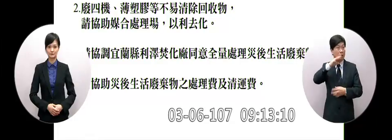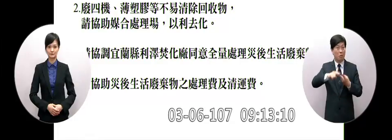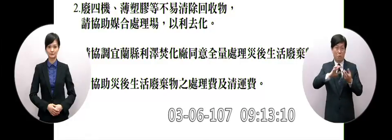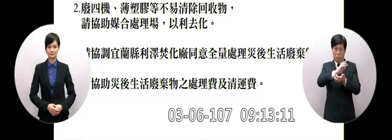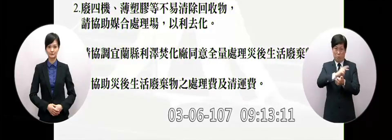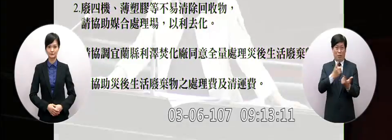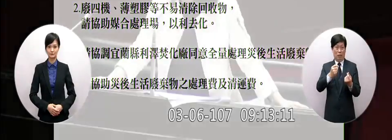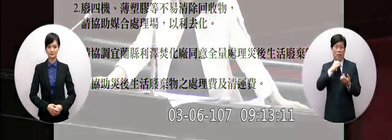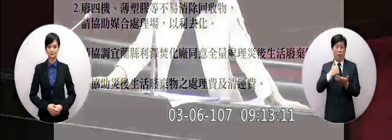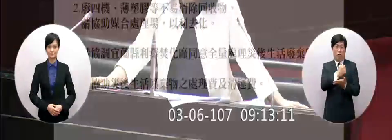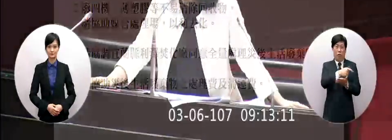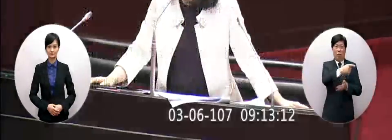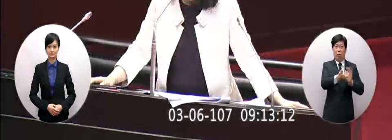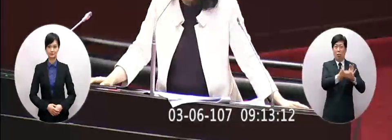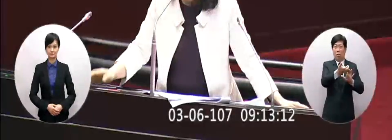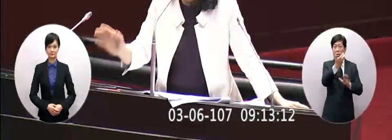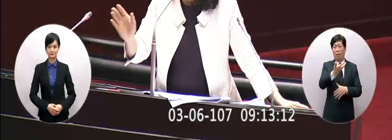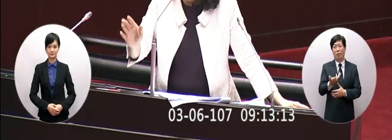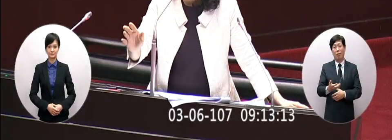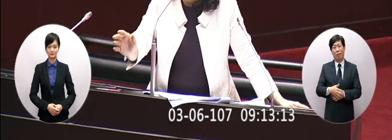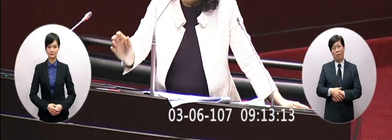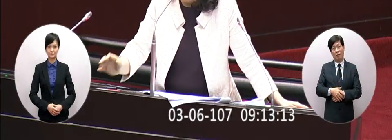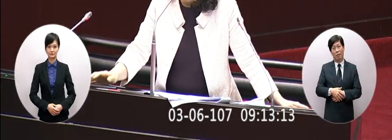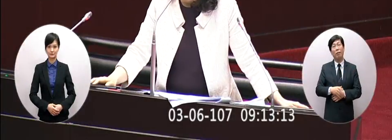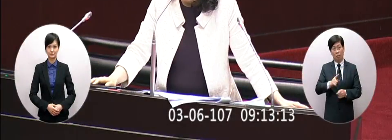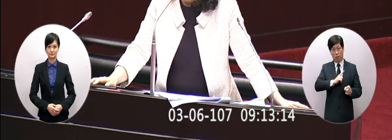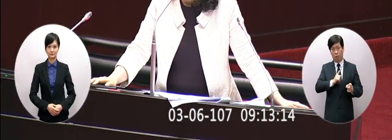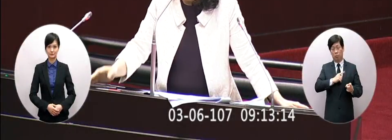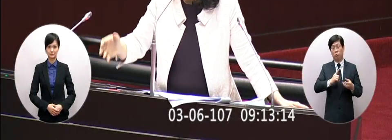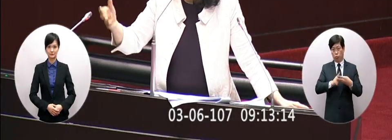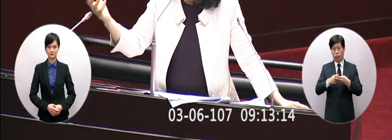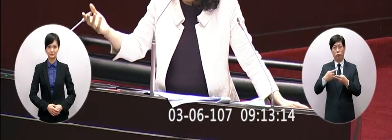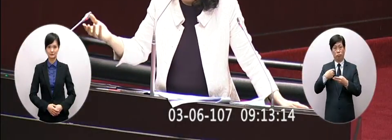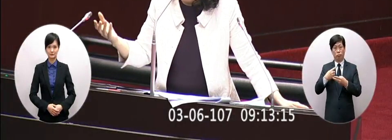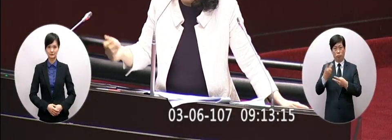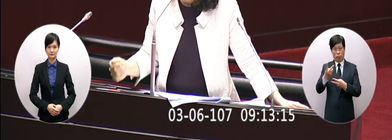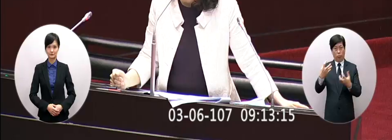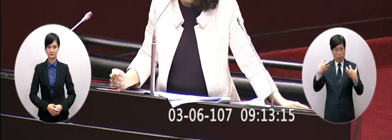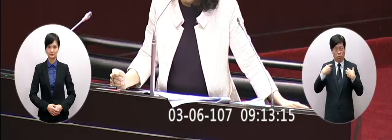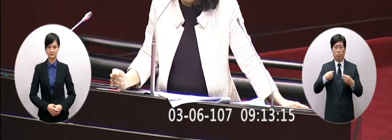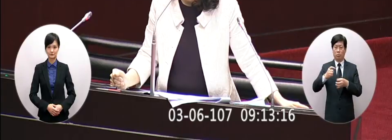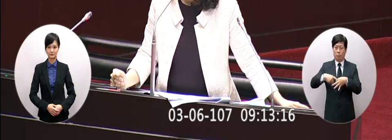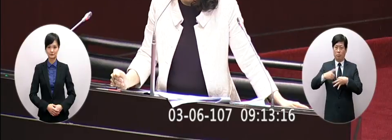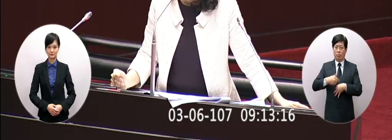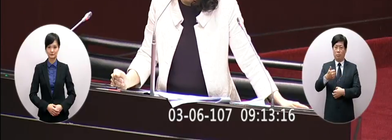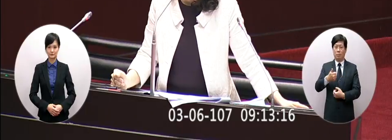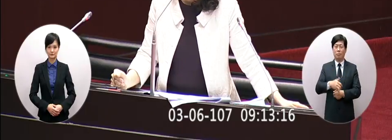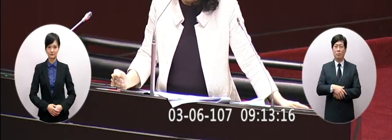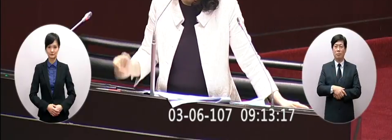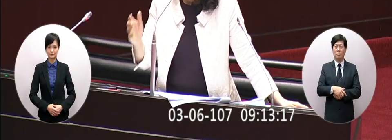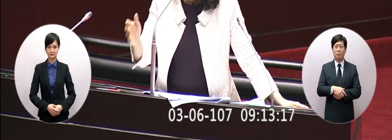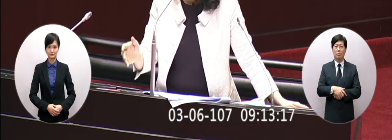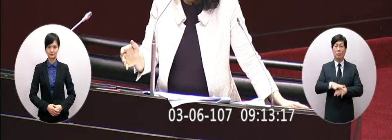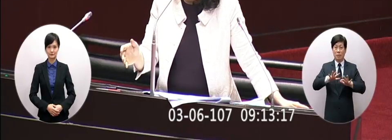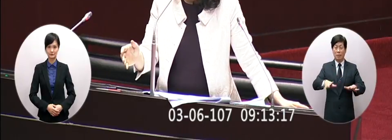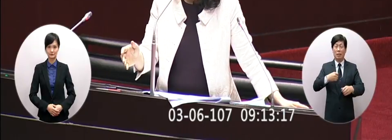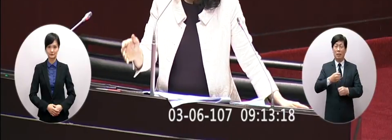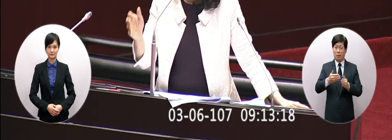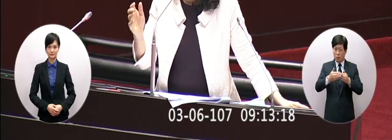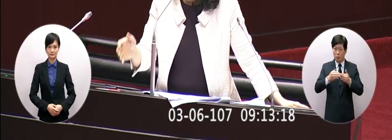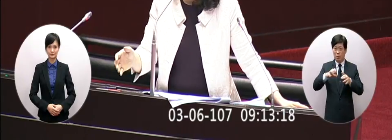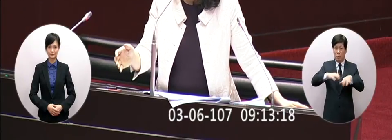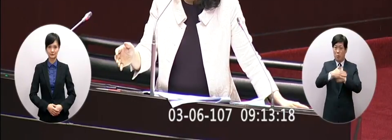都送到丽泽去烧了，所以他收彰化云林的垃圾其实他是比较赚钱的，所以在这里需要环保